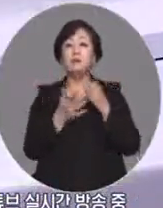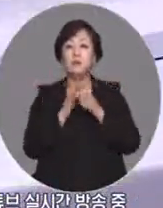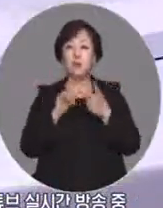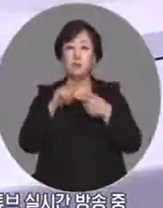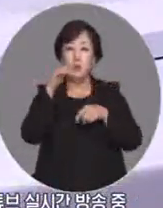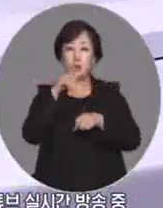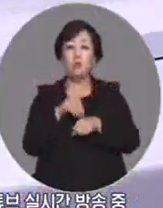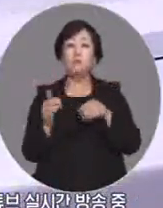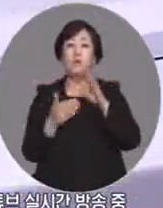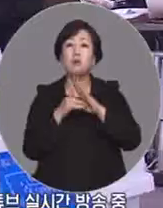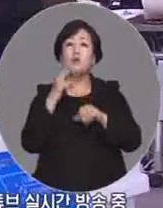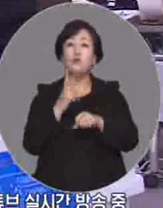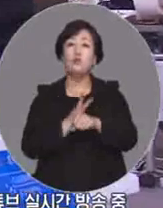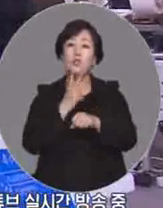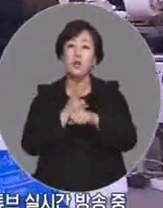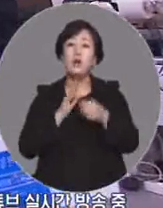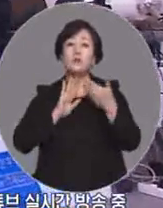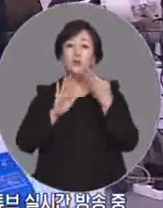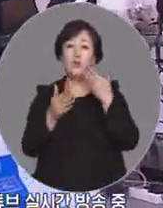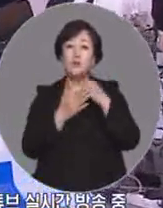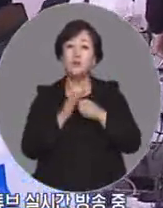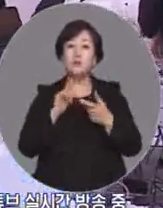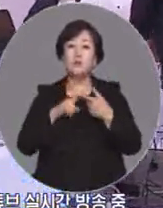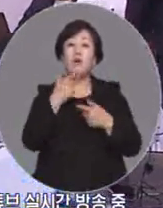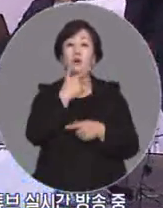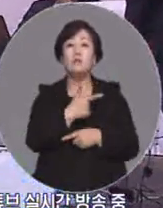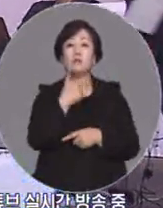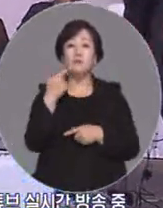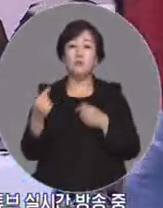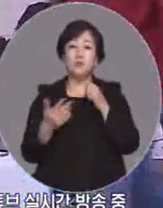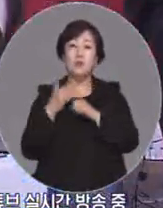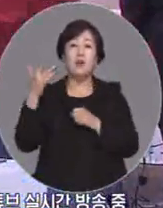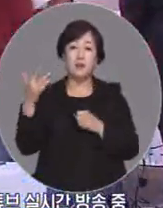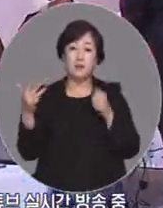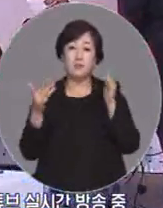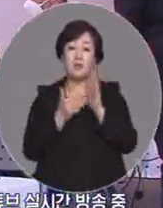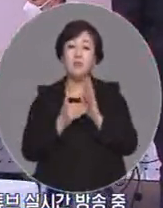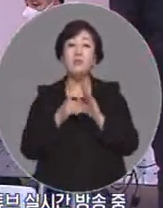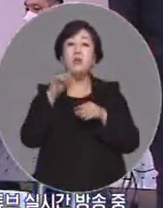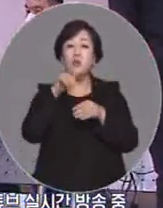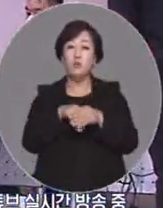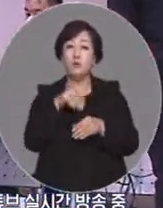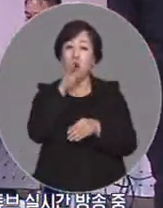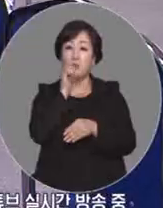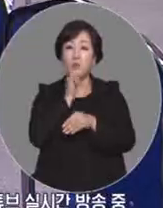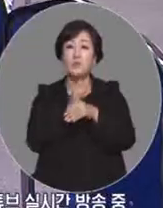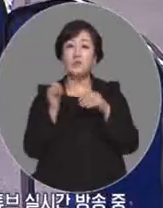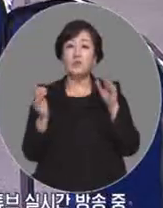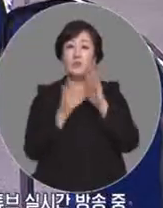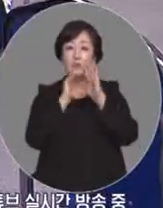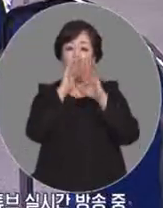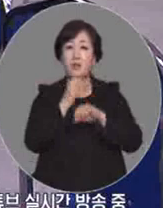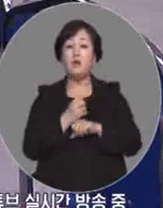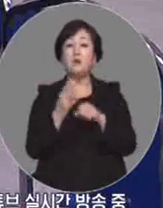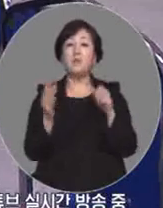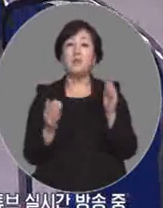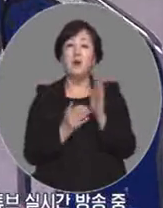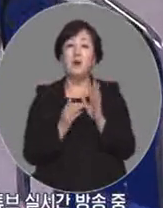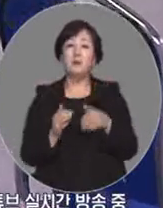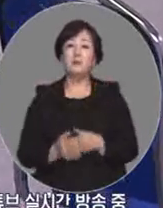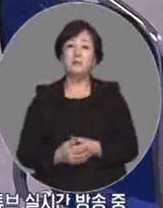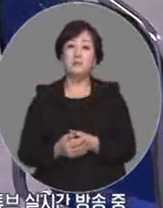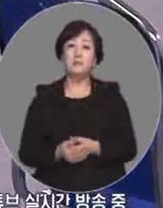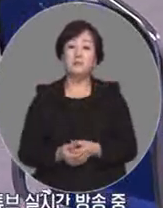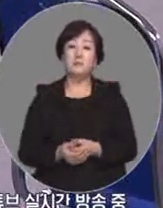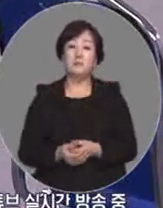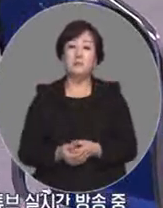투표 시간이 2시간 연장돼 오전 6시부터 오후 8시까지 투표할 수 있습니다. UBC 뉴스